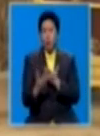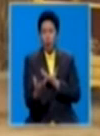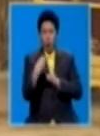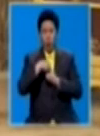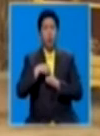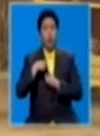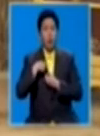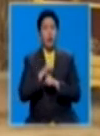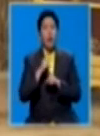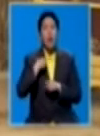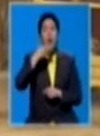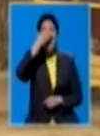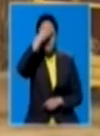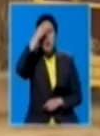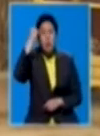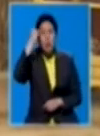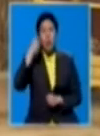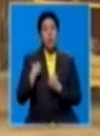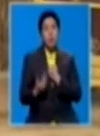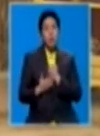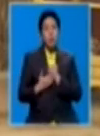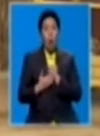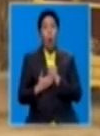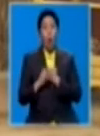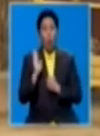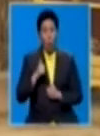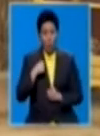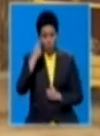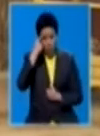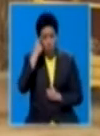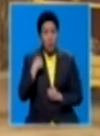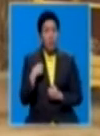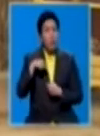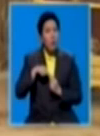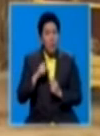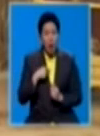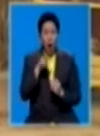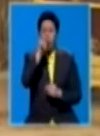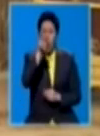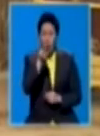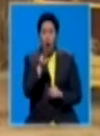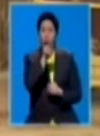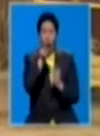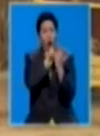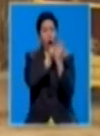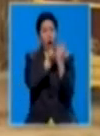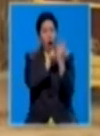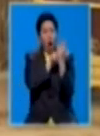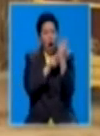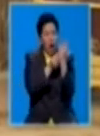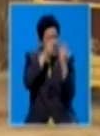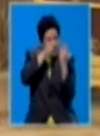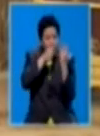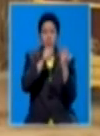งแต่บางเวลาหลงลืมกันไปก็เพียงแต่ไปเตือนเขาไปบอกเขาไม่ใช่หมายความว่าให้ไปท่องให้ได้คงไม่ใช่นะครับคง